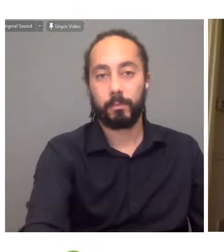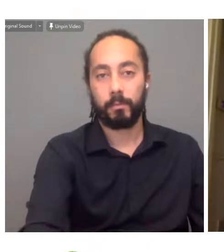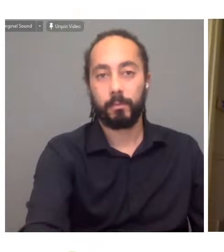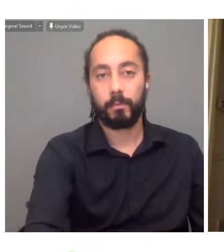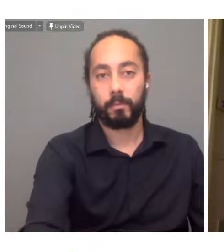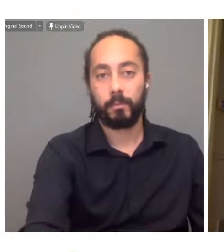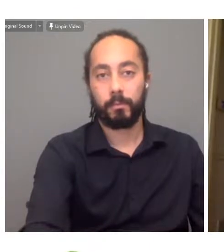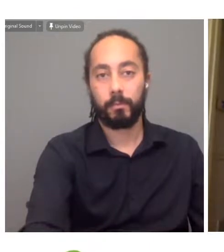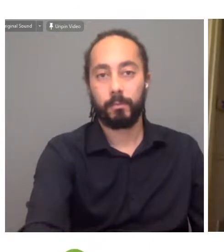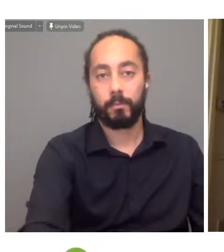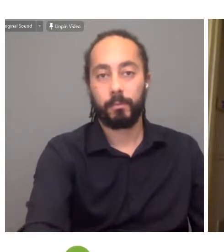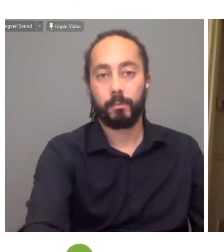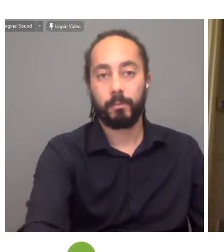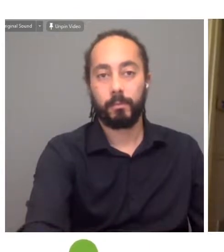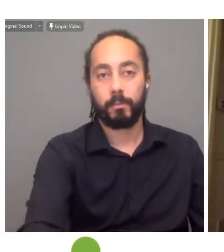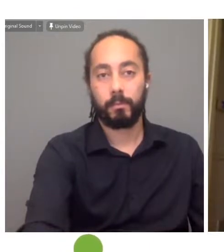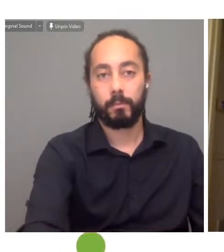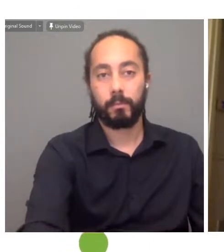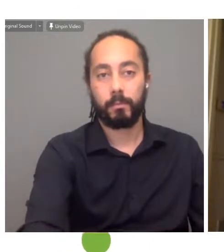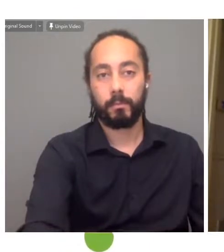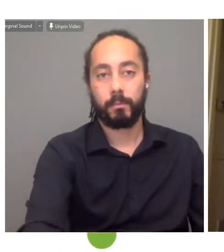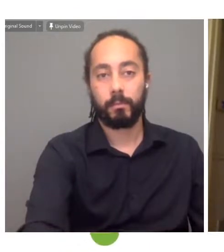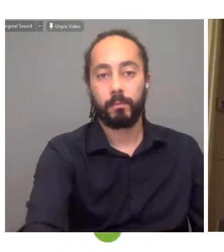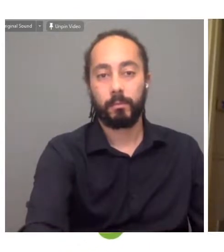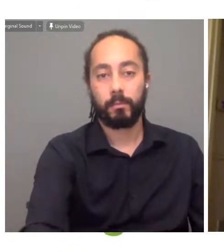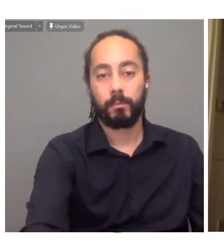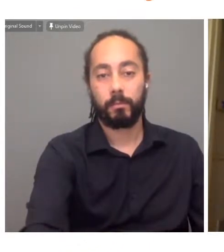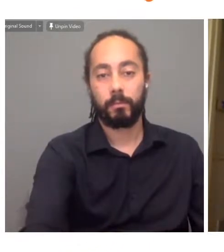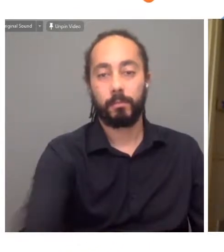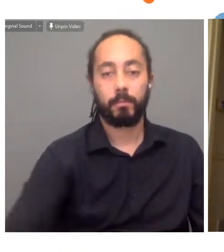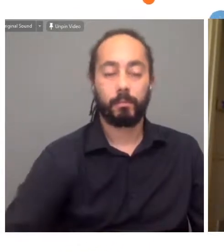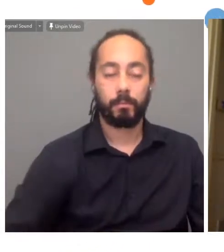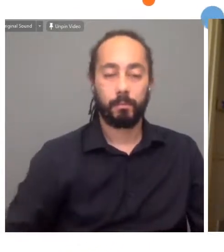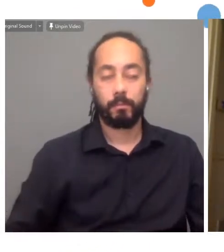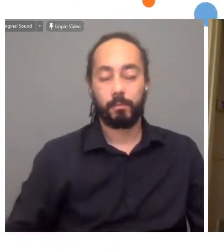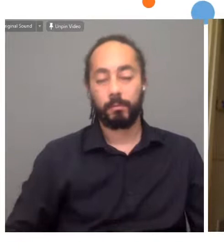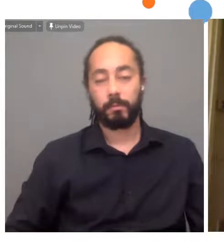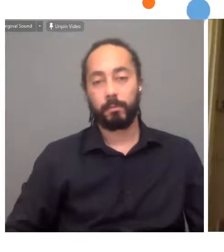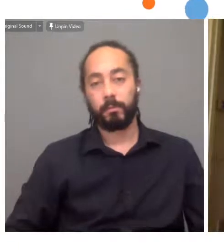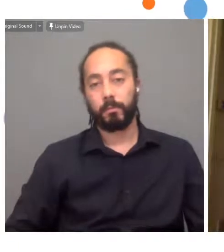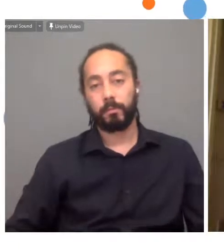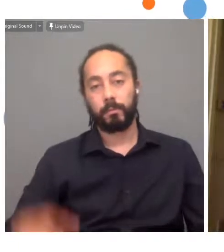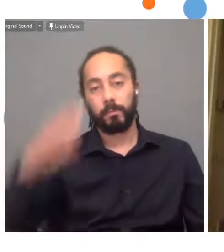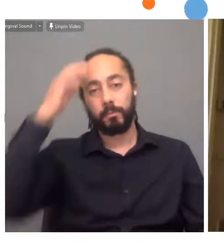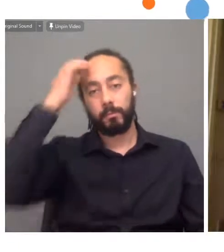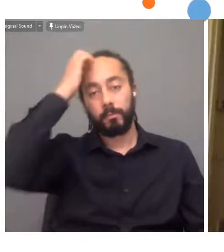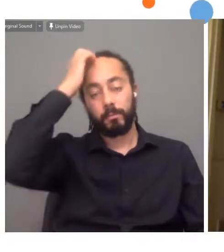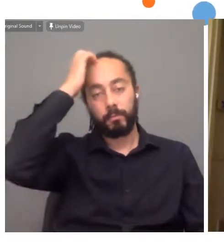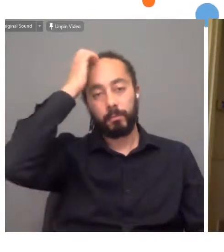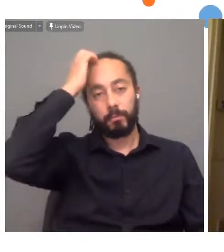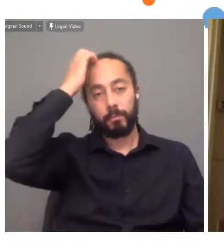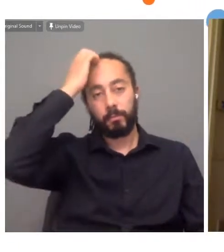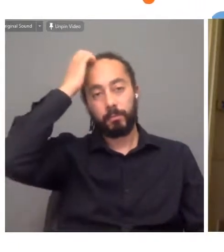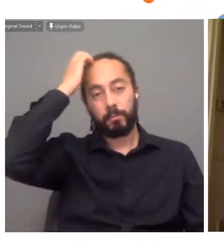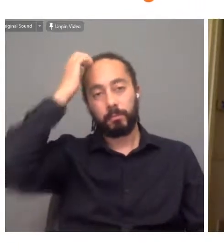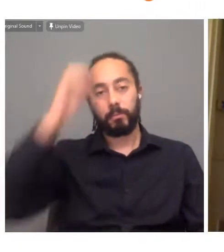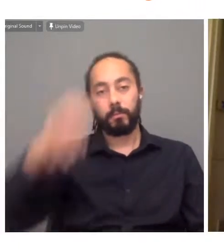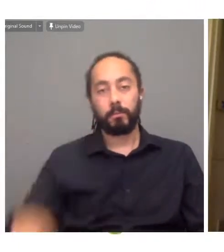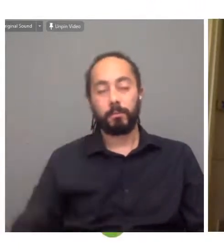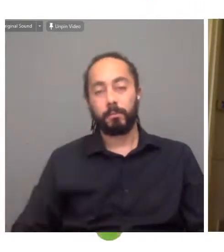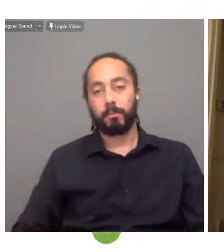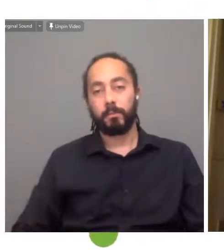qui le désirent, les jauges avoisinant les 25% de la capacité habituelle. Est-ce